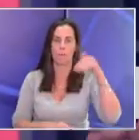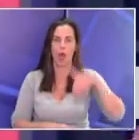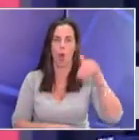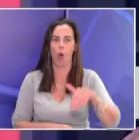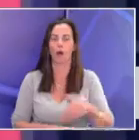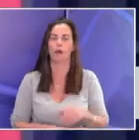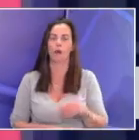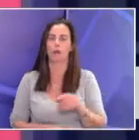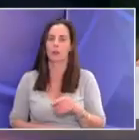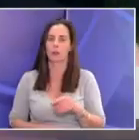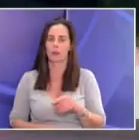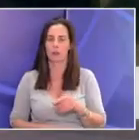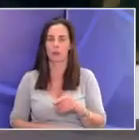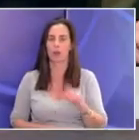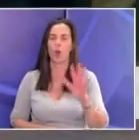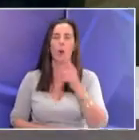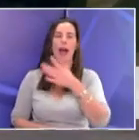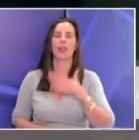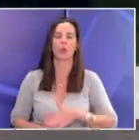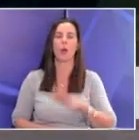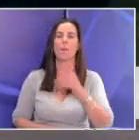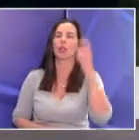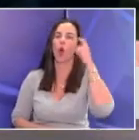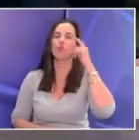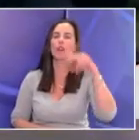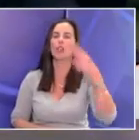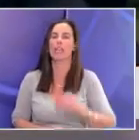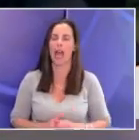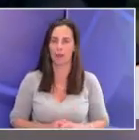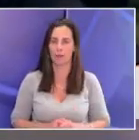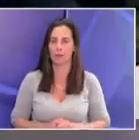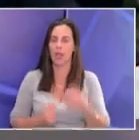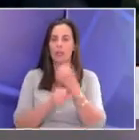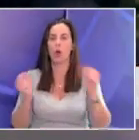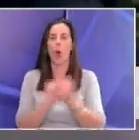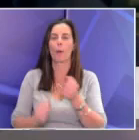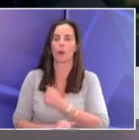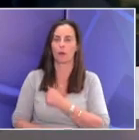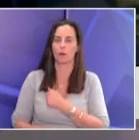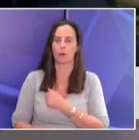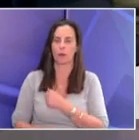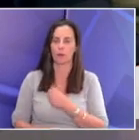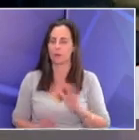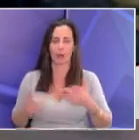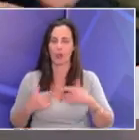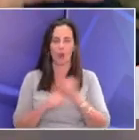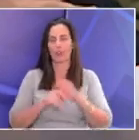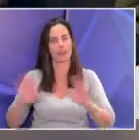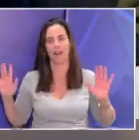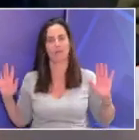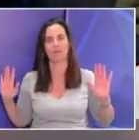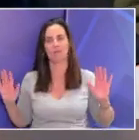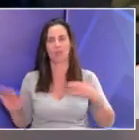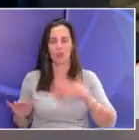משלוח, אנחנו יודעים את זה. לא מה את רוצה, מה את חושבת שיהיה? דמוקרטי או רפובליקני? אני לא מתחלקת בצורה כזאת. אני